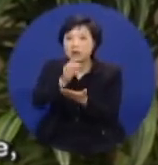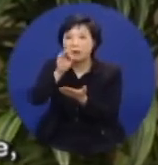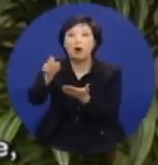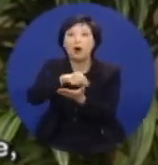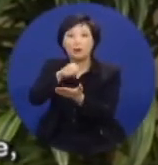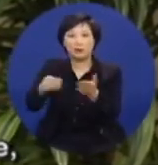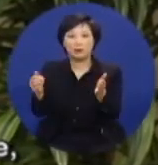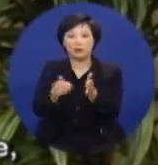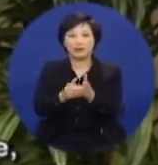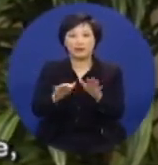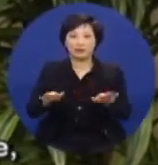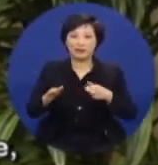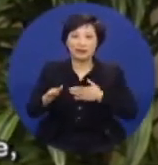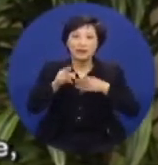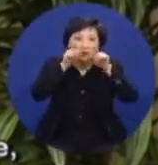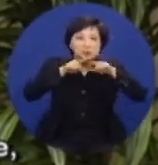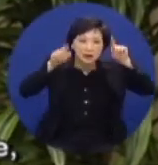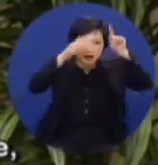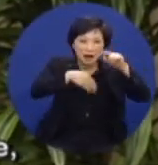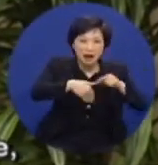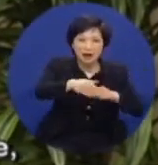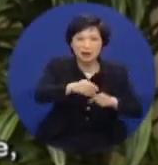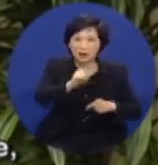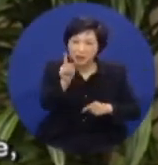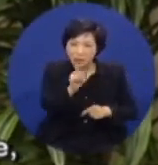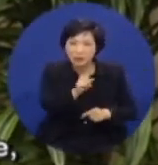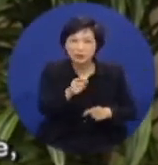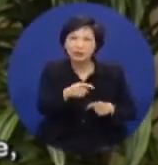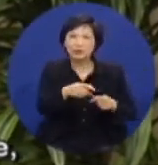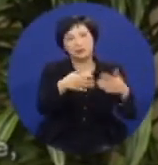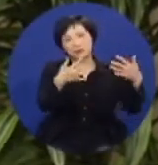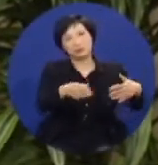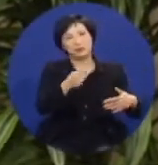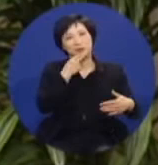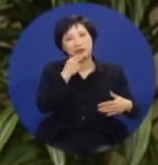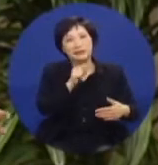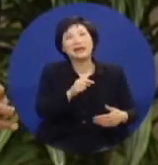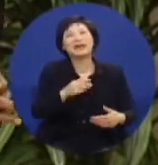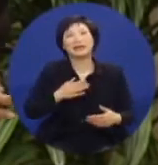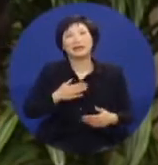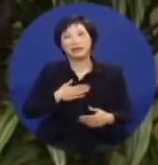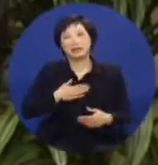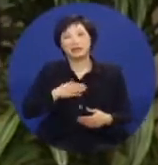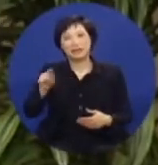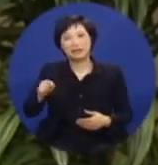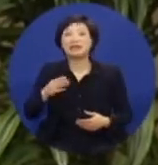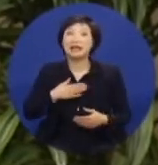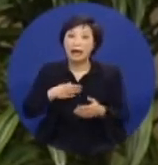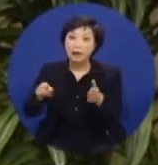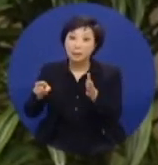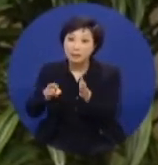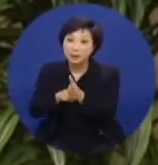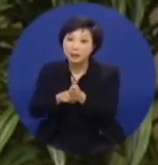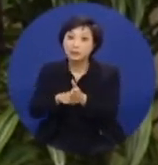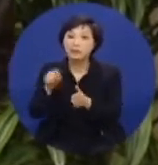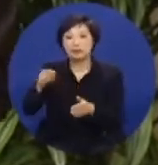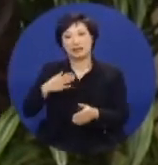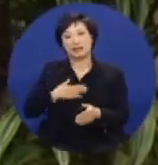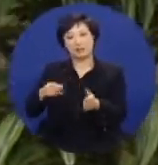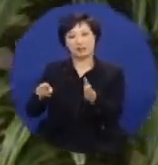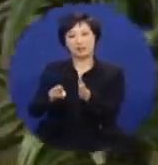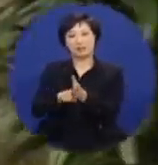갖던 b 촌 도 없잖아 우리는 지그시 나의 믿음 입니다 이때 맵니다